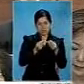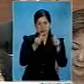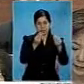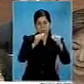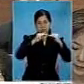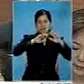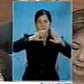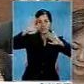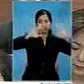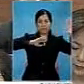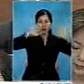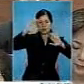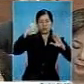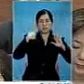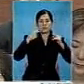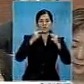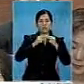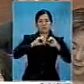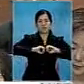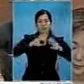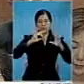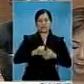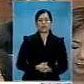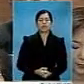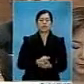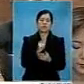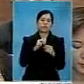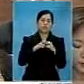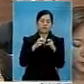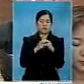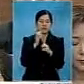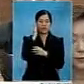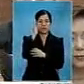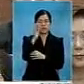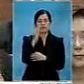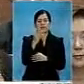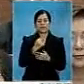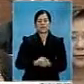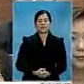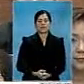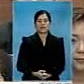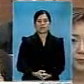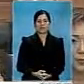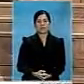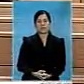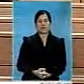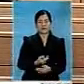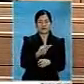กระจ่างให้เกิดขึ้นจะได้ไม่เป็นปัญหาต่อไปในอนาคตท่านประธานที่เคารพ